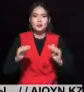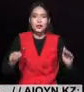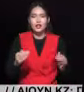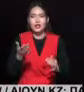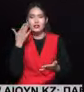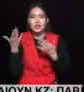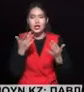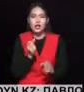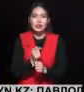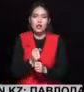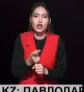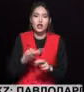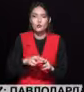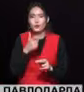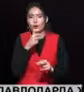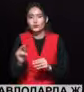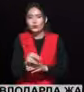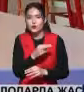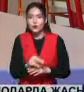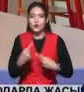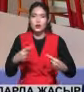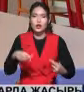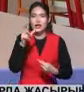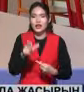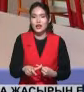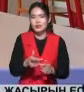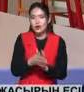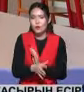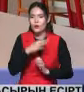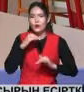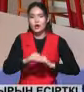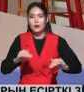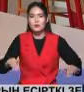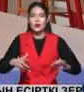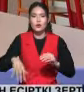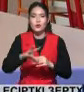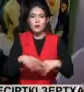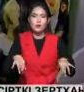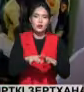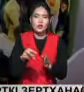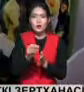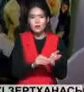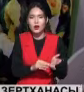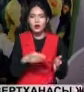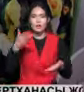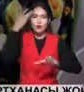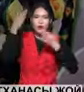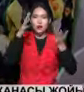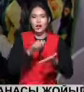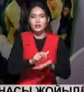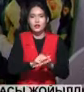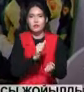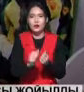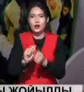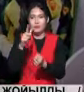әкетеді. Қазір тіпті ондағы тәртіппен оқу үрдісі адам қызығарлықтай. Топтағы бүлдіршіндер жаппай жазу, сызумен айналыспайды. Мамандар әр баламен жеке